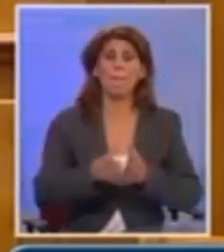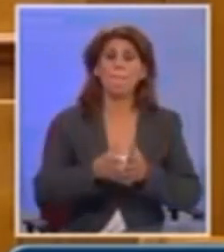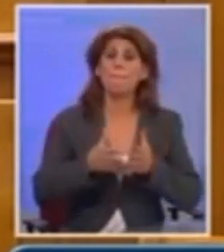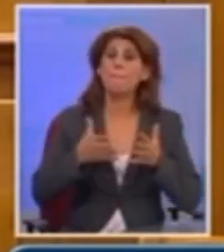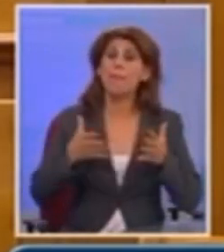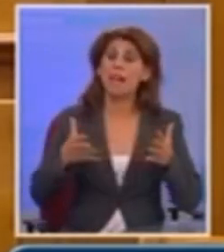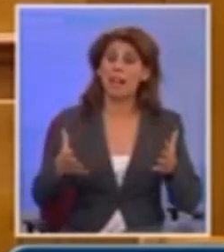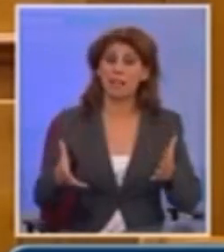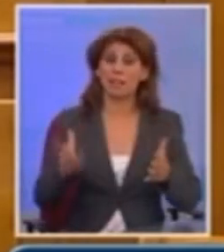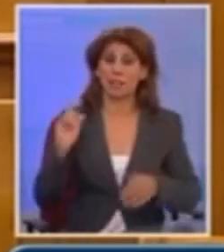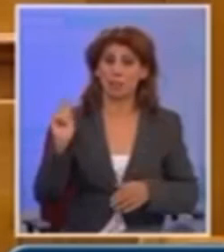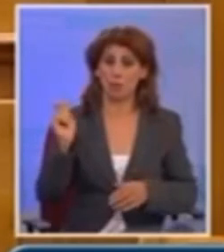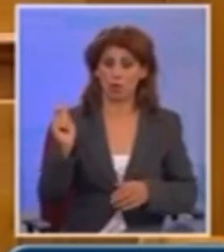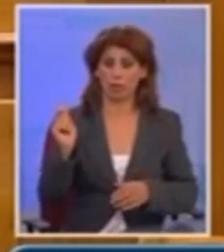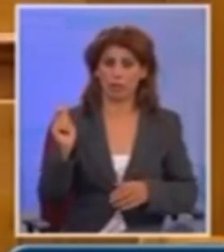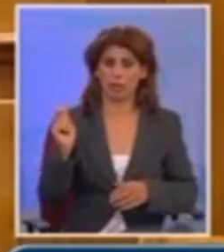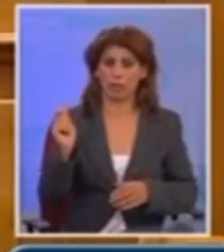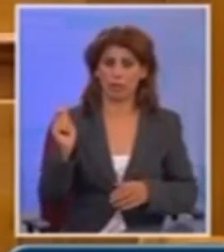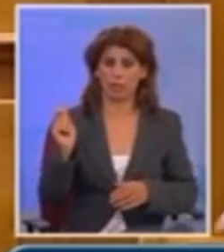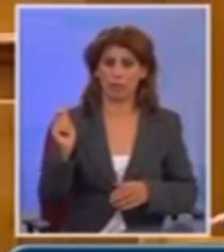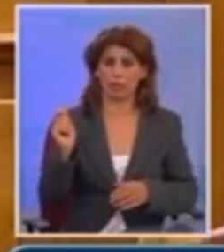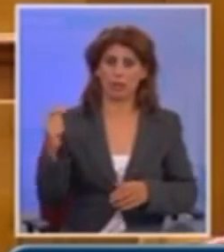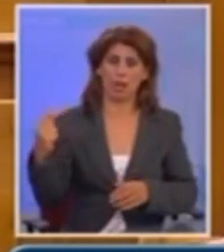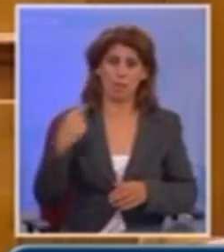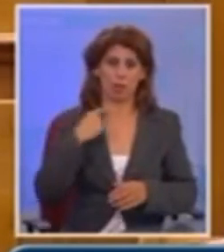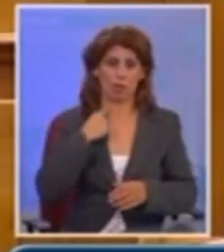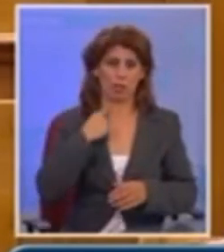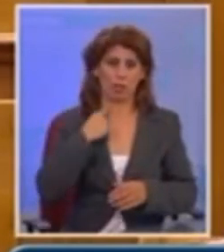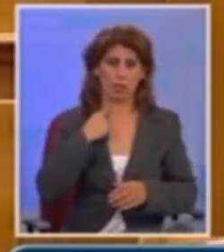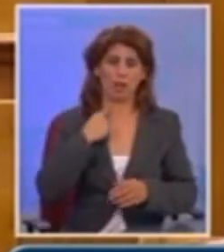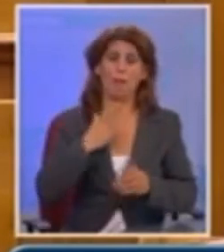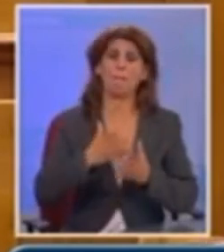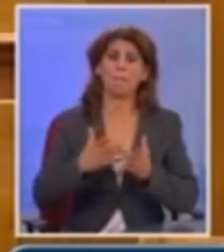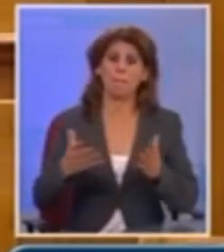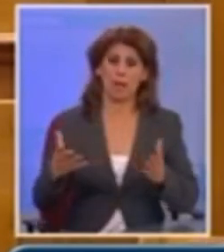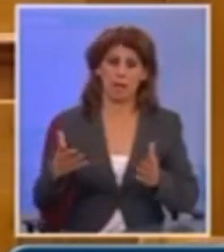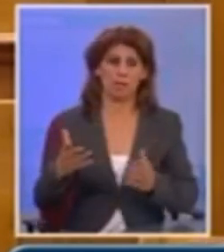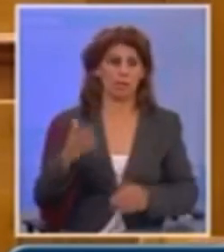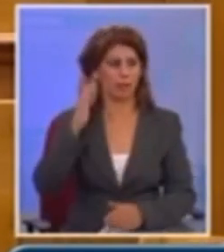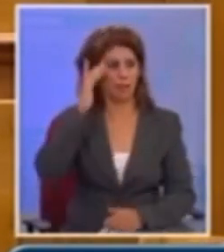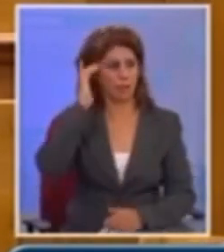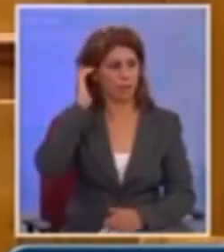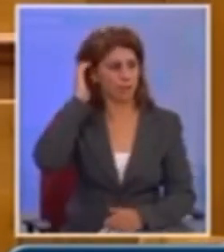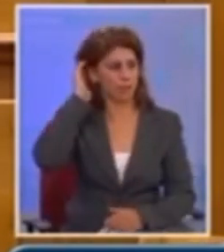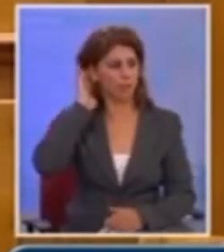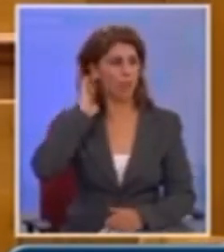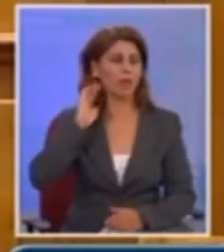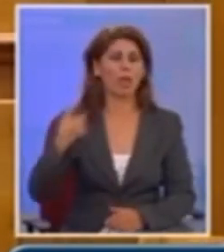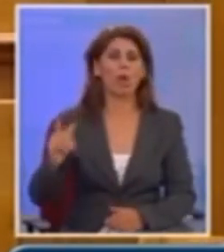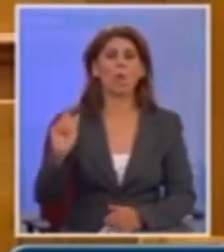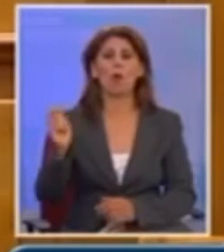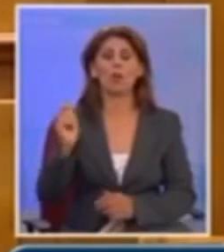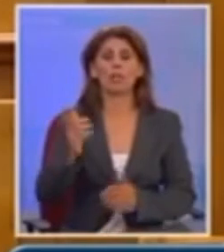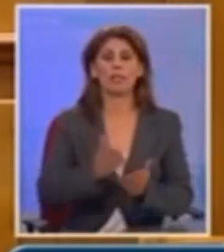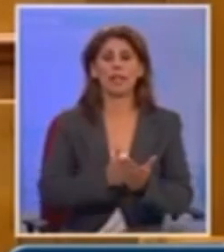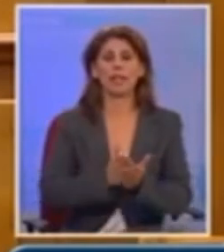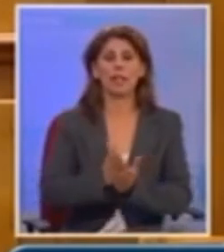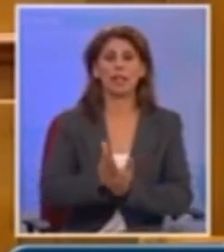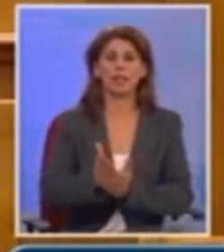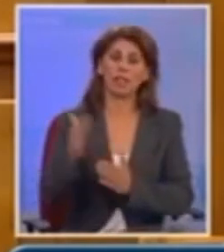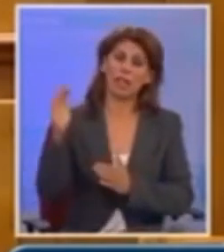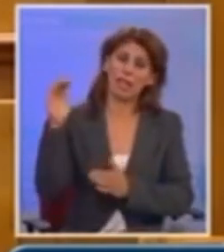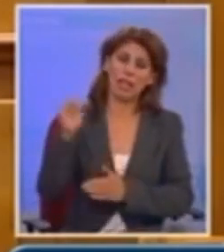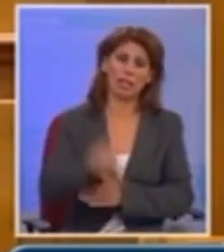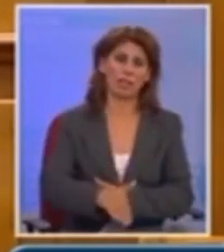μεγαλύτερη πολιτική αποτυχία, μεγαλύτερη πολιτική και ηθική